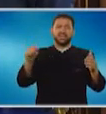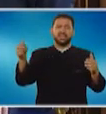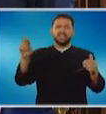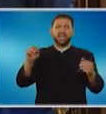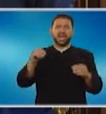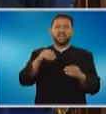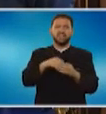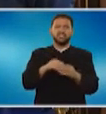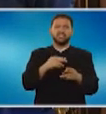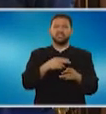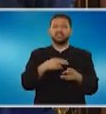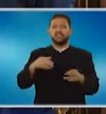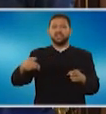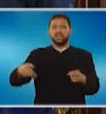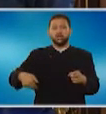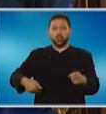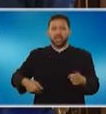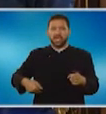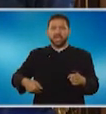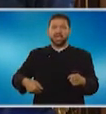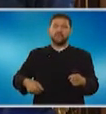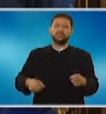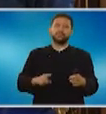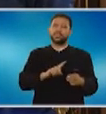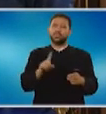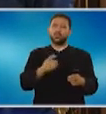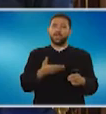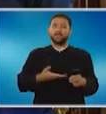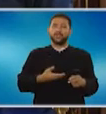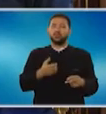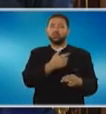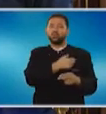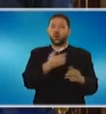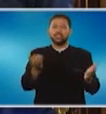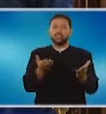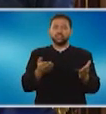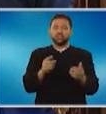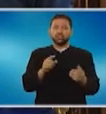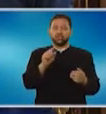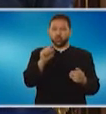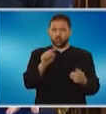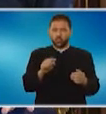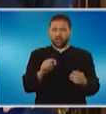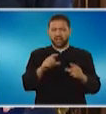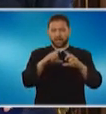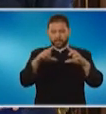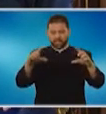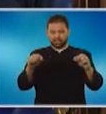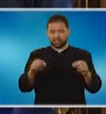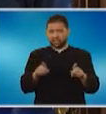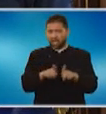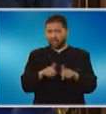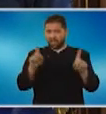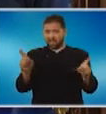în cadrul liturgic, doar preotul poate citi anumite pasaje, după cum cântărețul, la rândul